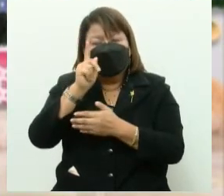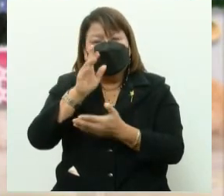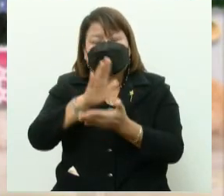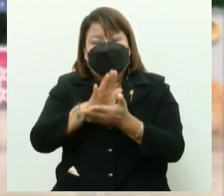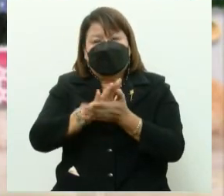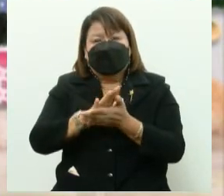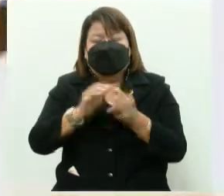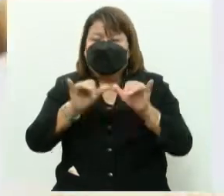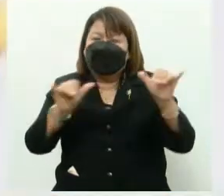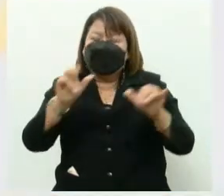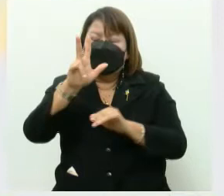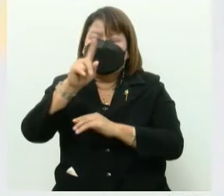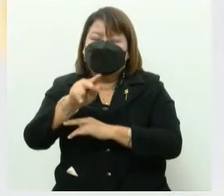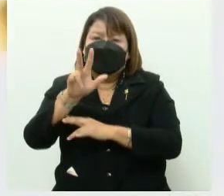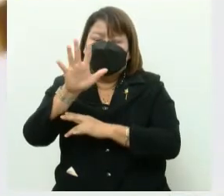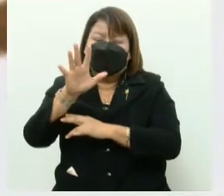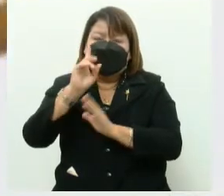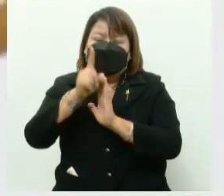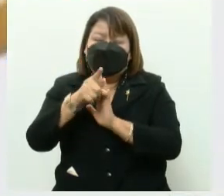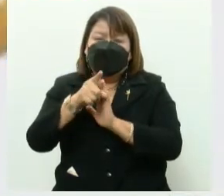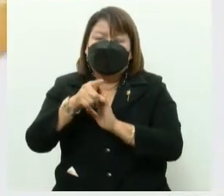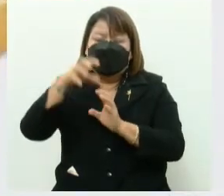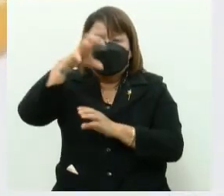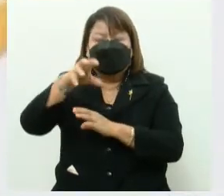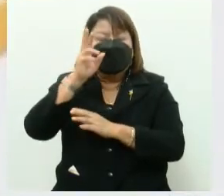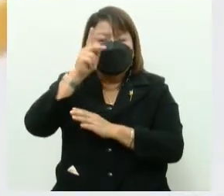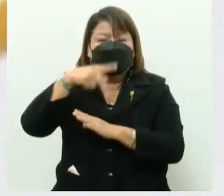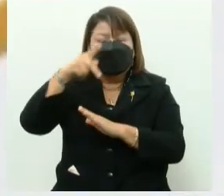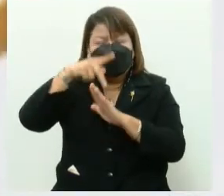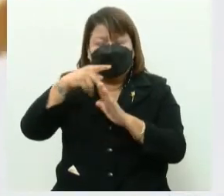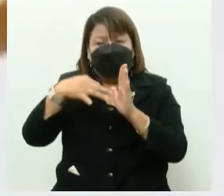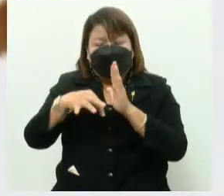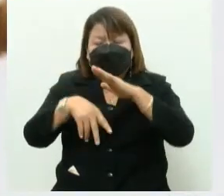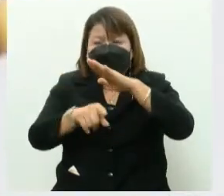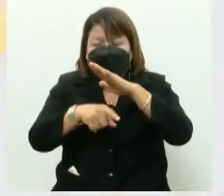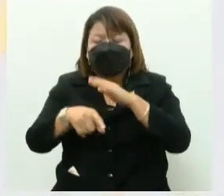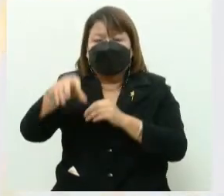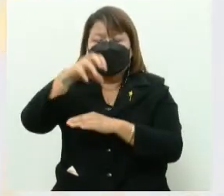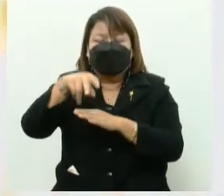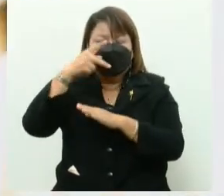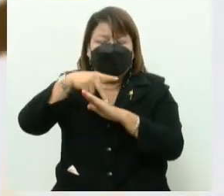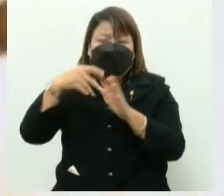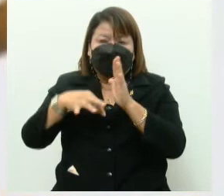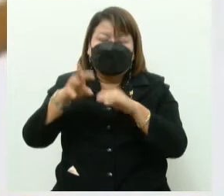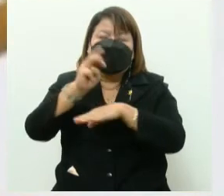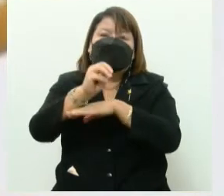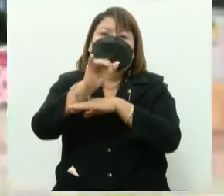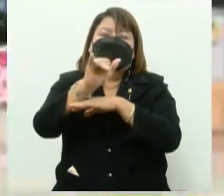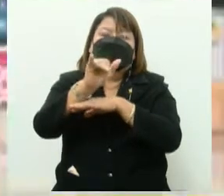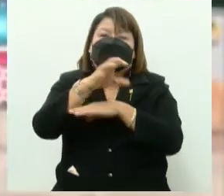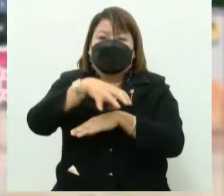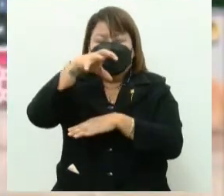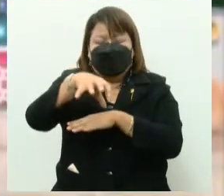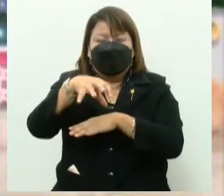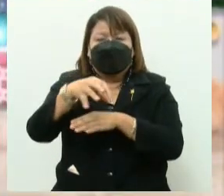มาณ 3-5 นาทีค ่ ะ ได้ทั้งในสังกัดสำนักงานเขตพื้นที่การศึกษาประถมศึกษาสังกัดสำนักงานเขตพื้นที่การศึกษามัธยมศึกษาและสังกัดส